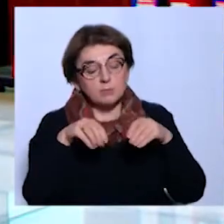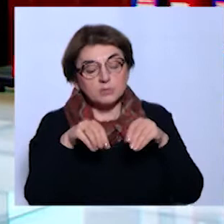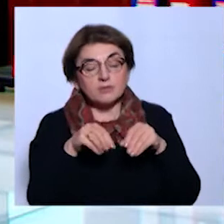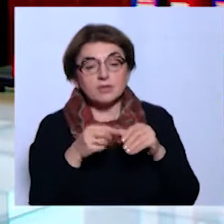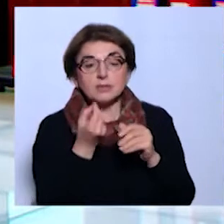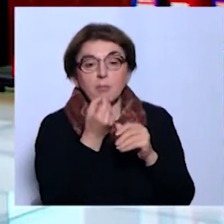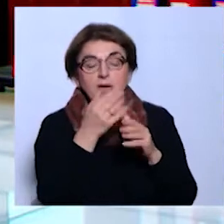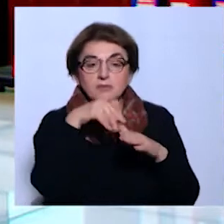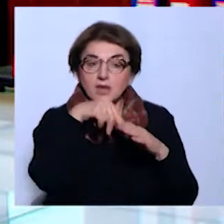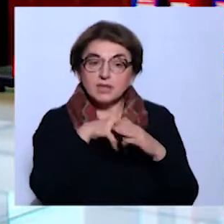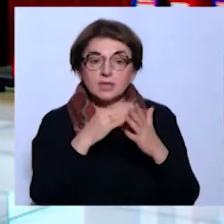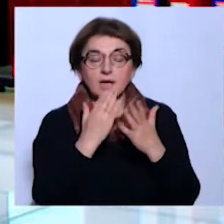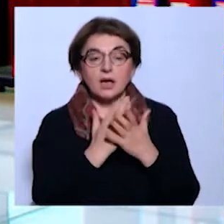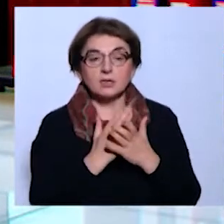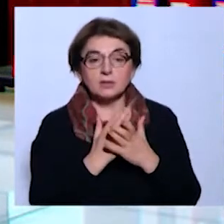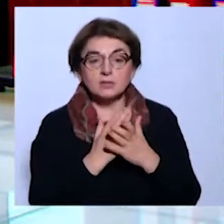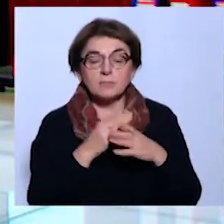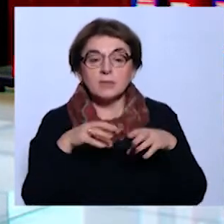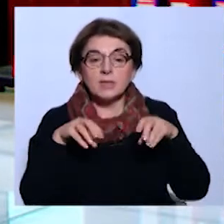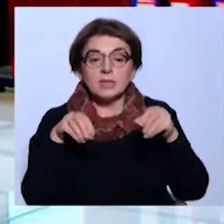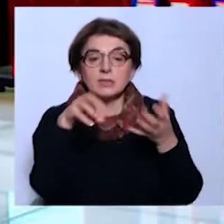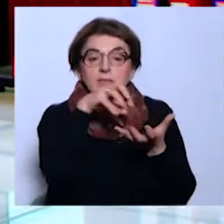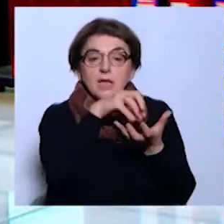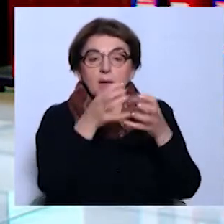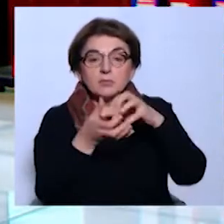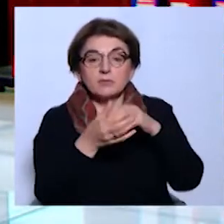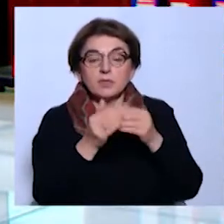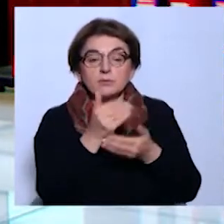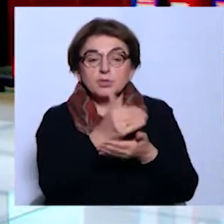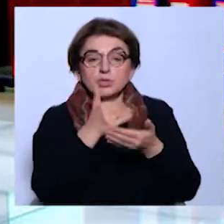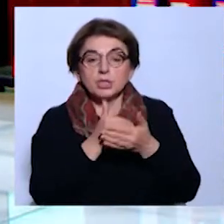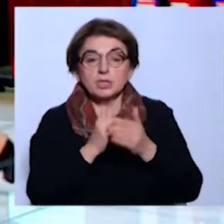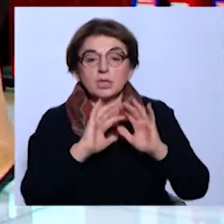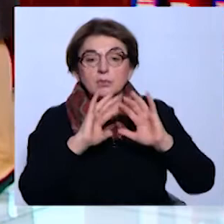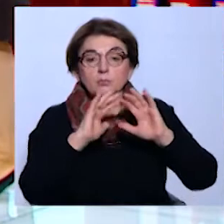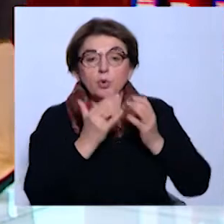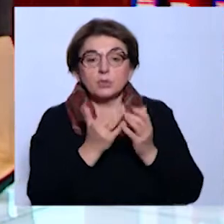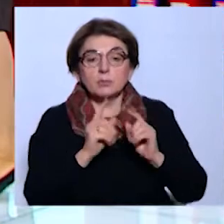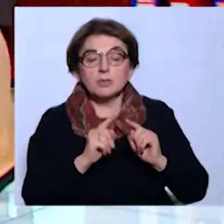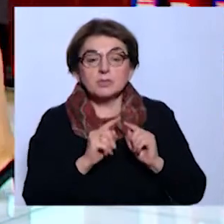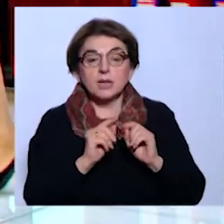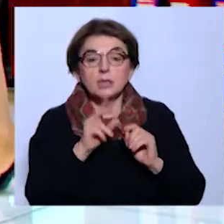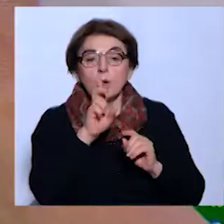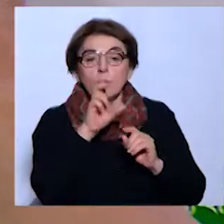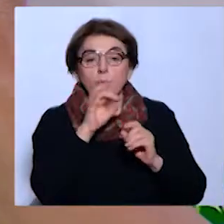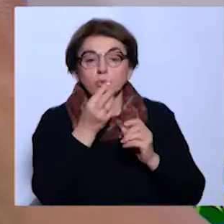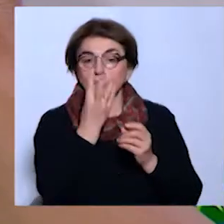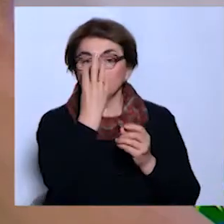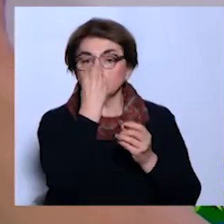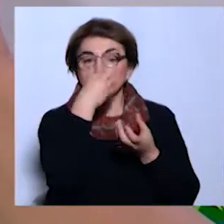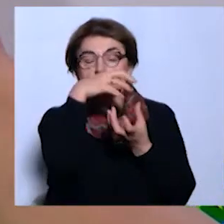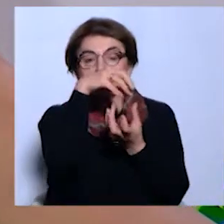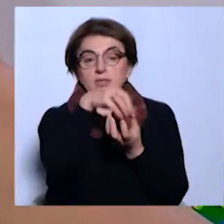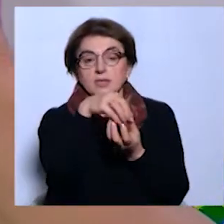მარცვალი კი დამტვერვის შედეგად ხდება ბუტკოს დინგზე.